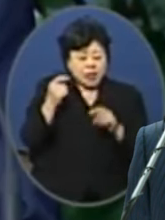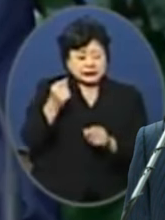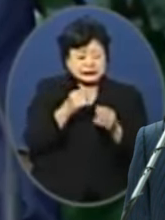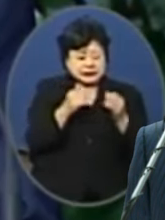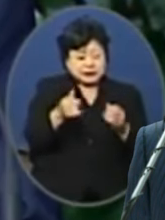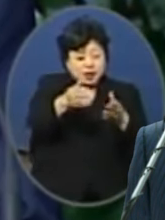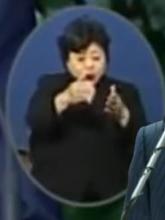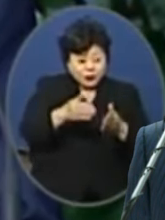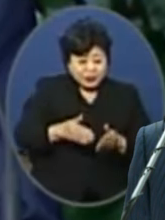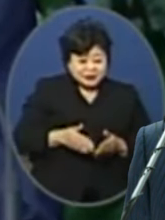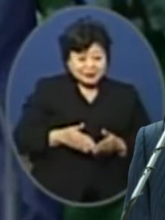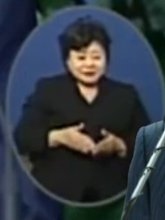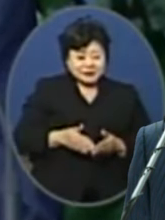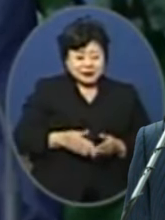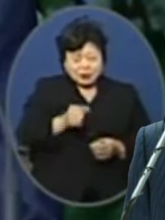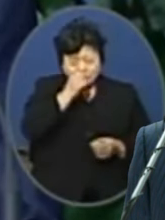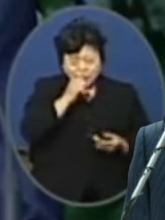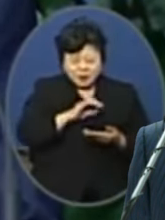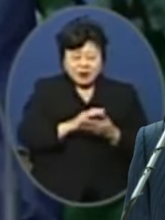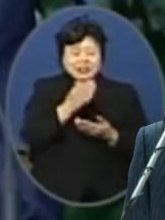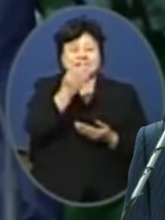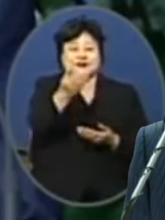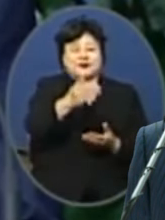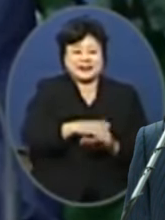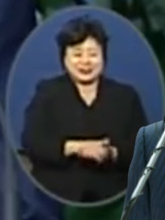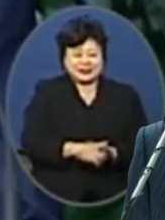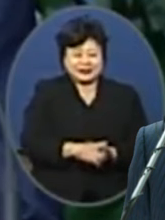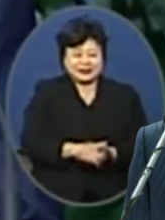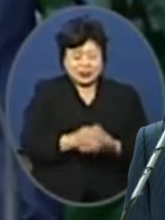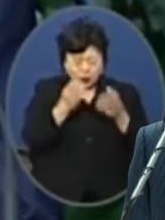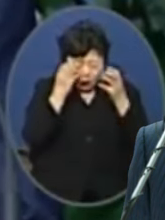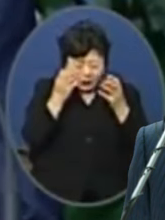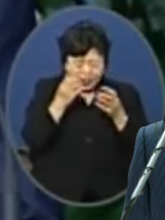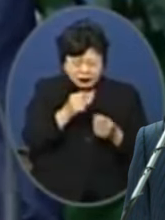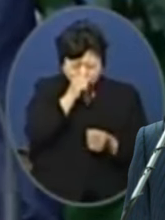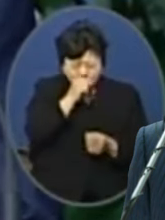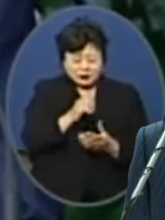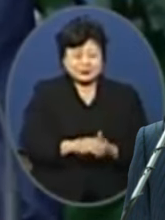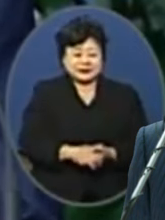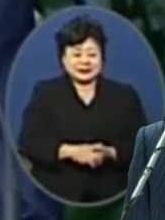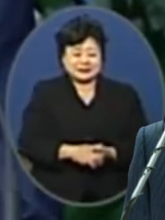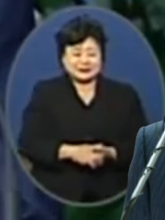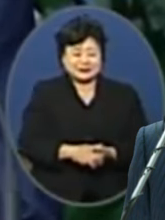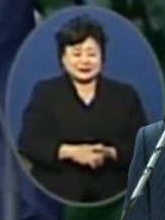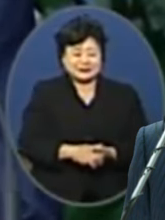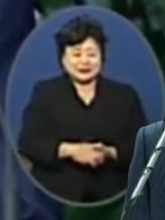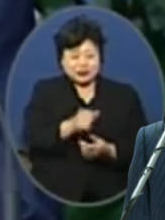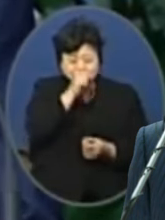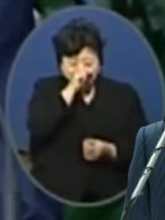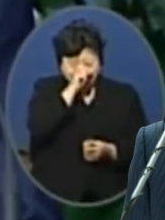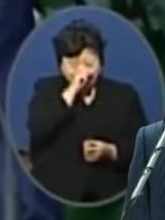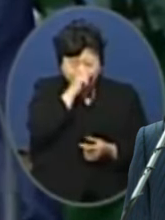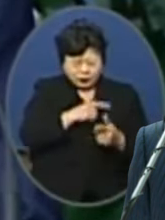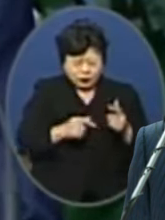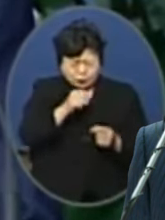사람을 통해서 좋게 만들어 주시는 것입니다 아멘 고난은 좋은 것입니다 아멘 좋은 것은 더 좋은 것입니다